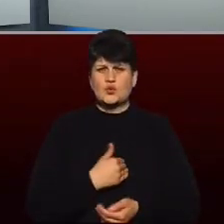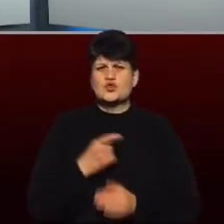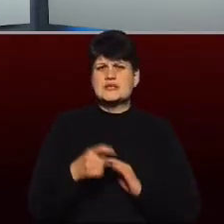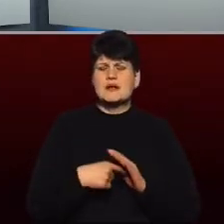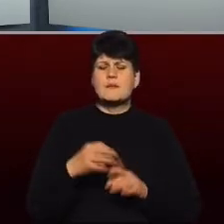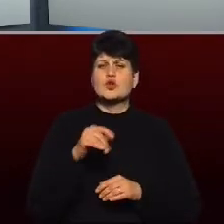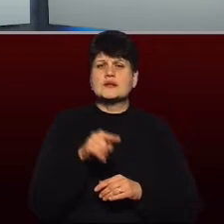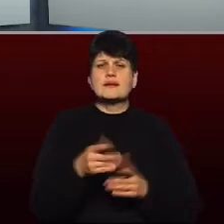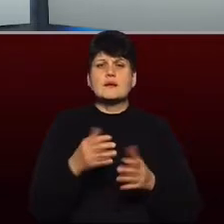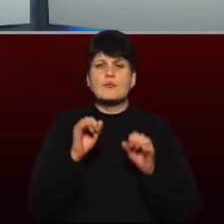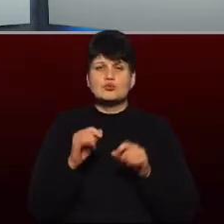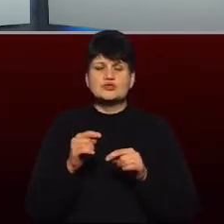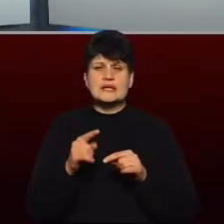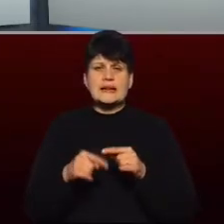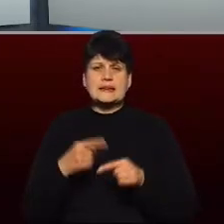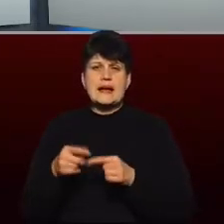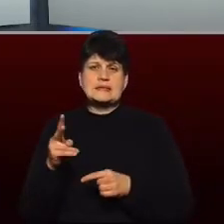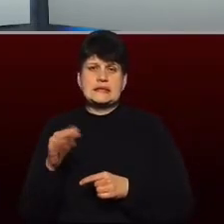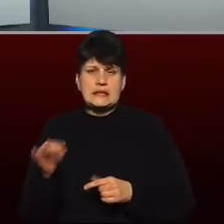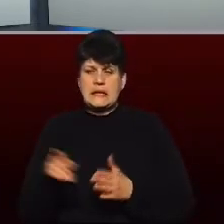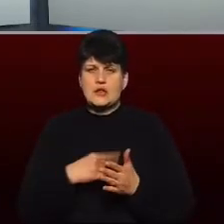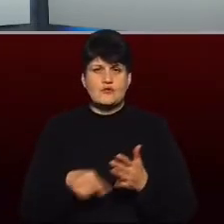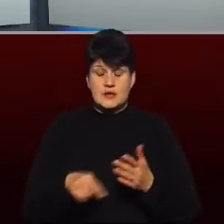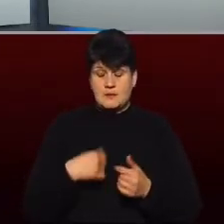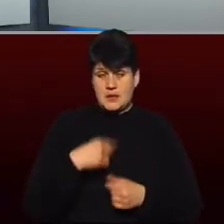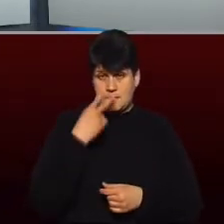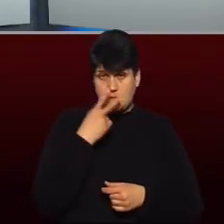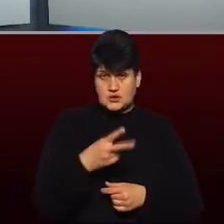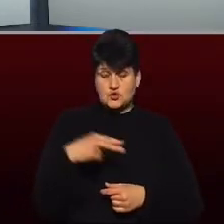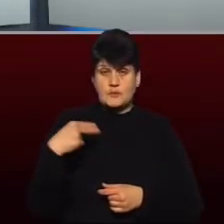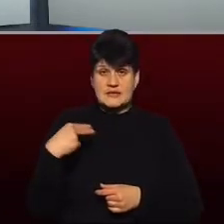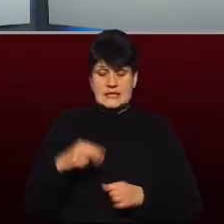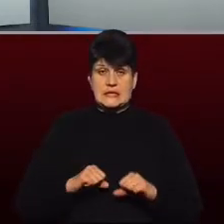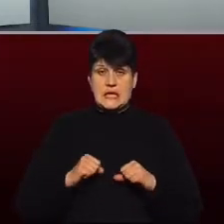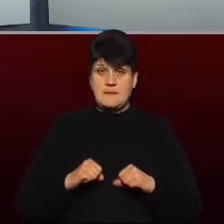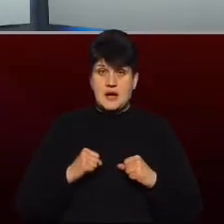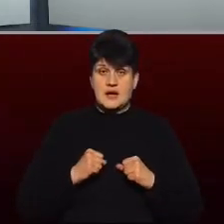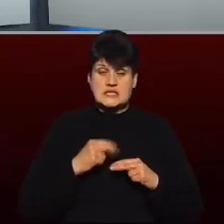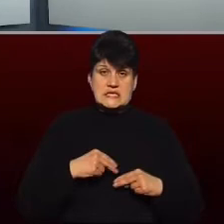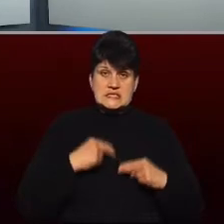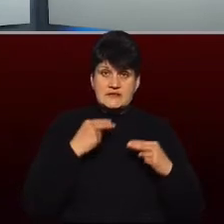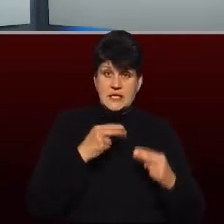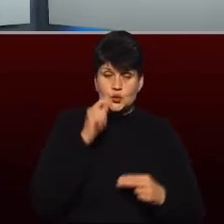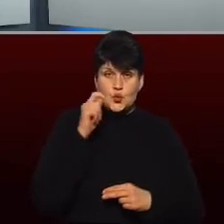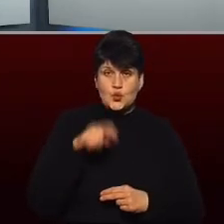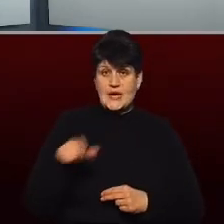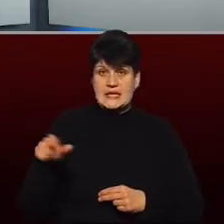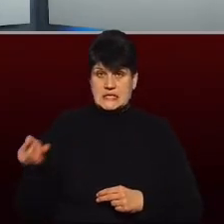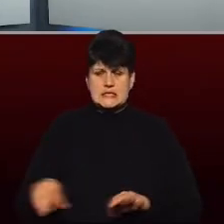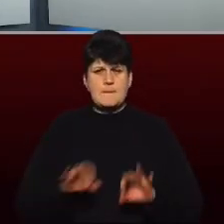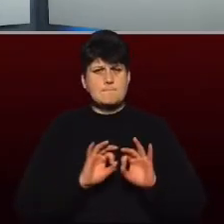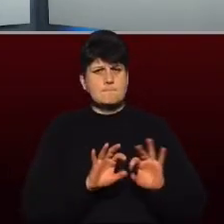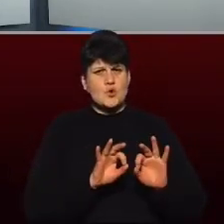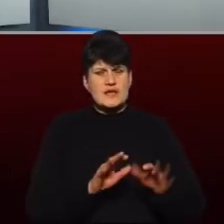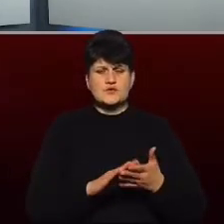бути наслідки цієї недовіри, оскільки ми бачимо, що президент намагається звертатися до українців і пояснювати якусь